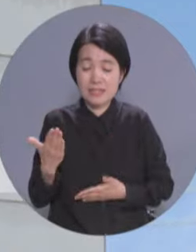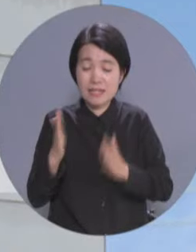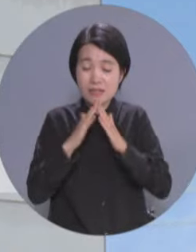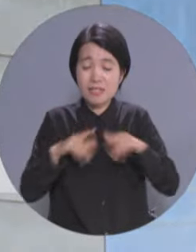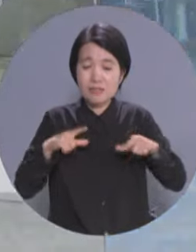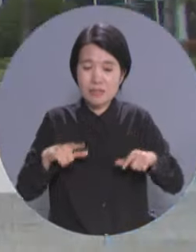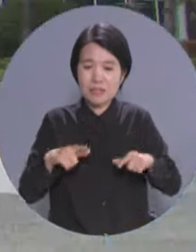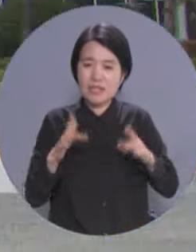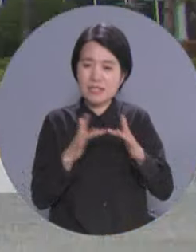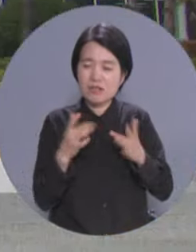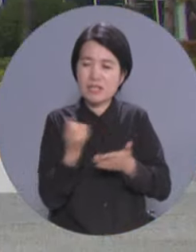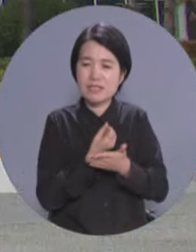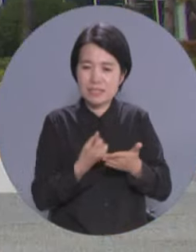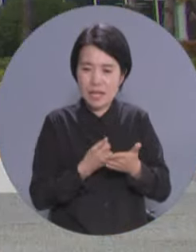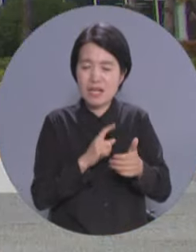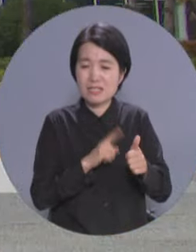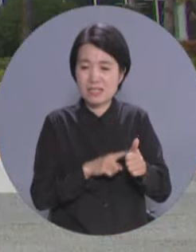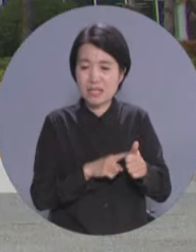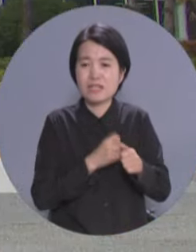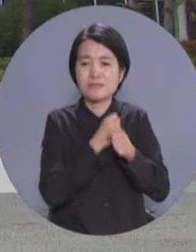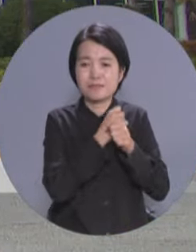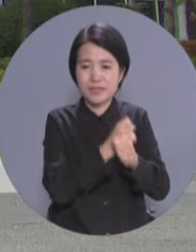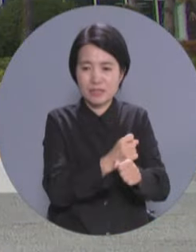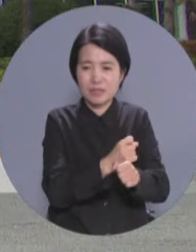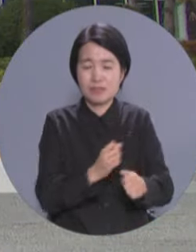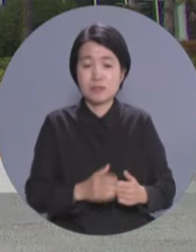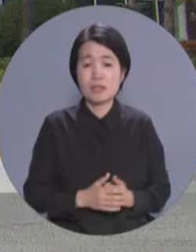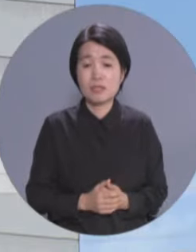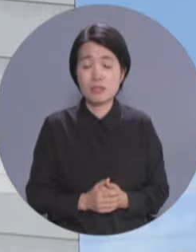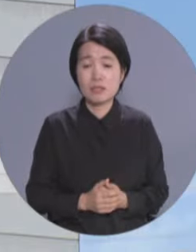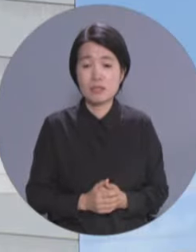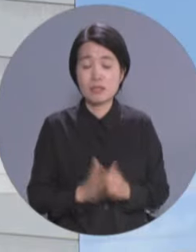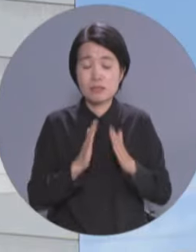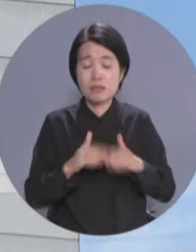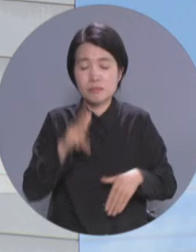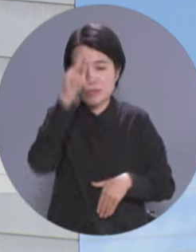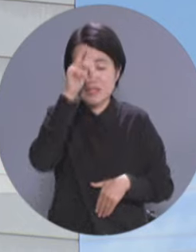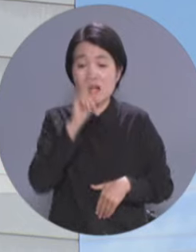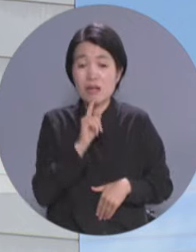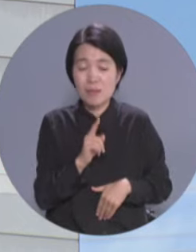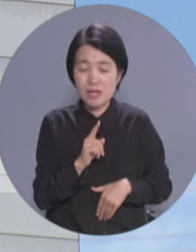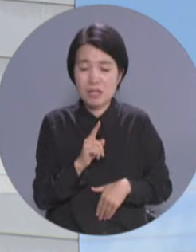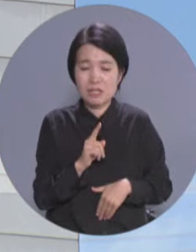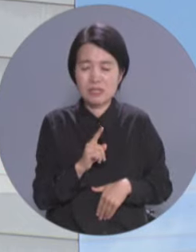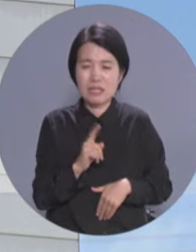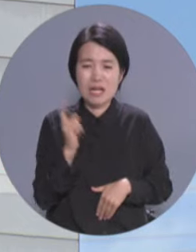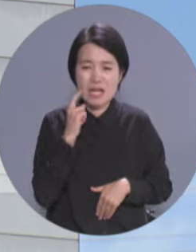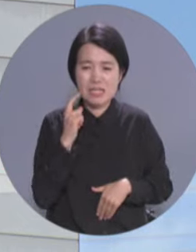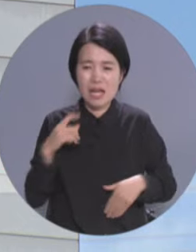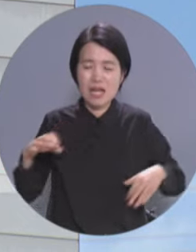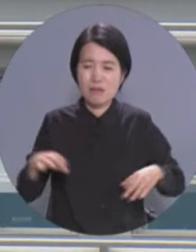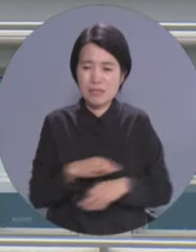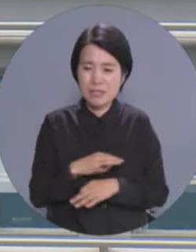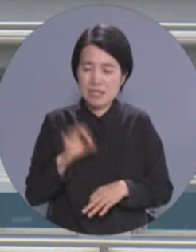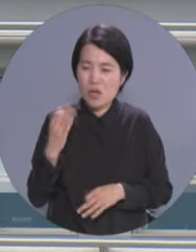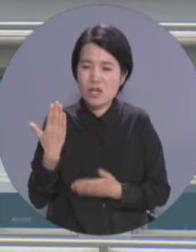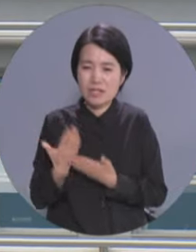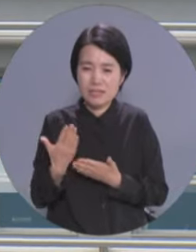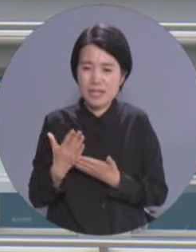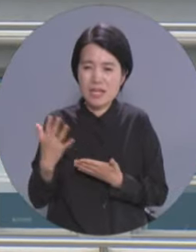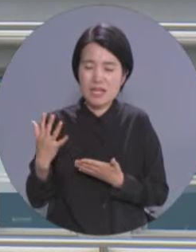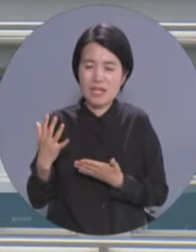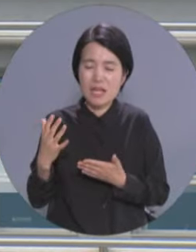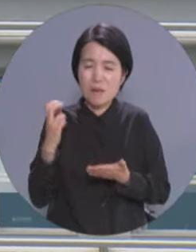전남 지역 인터넷 매체 기자가 구속됐습니다 전남 경찰은 공갈 부정청탁 및 금품 등 수수에